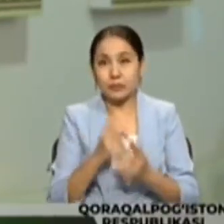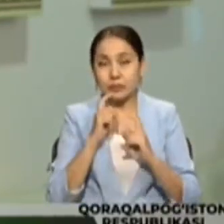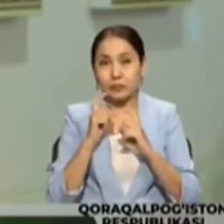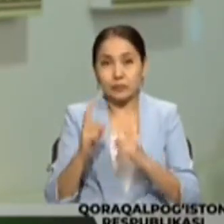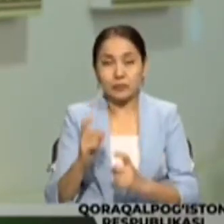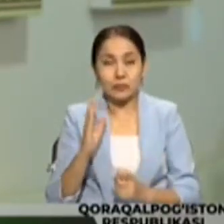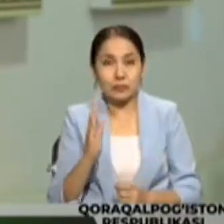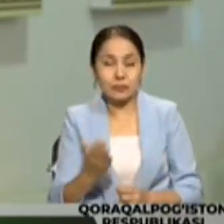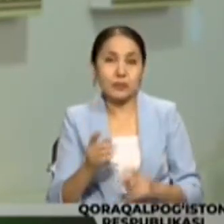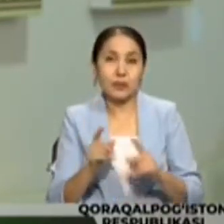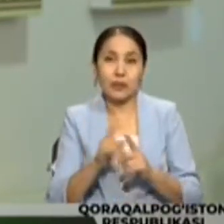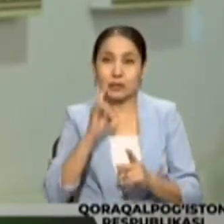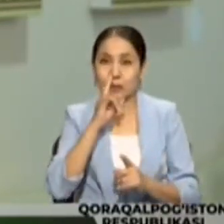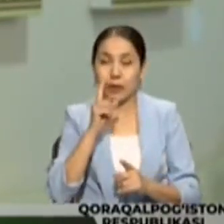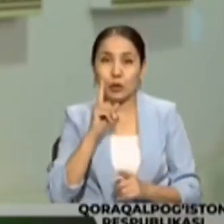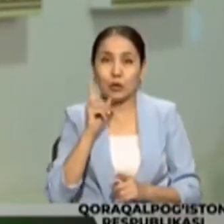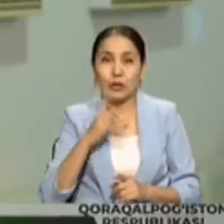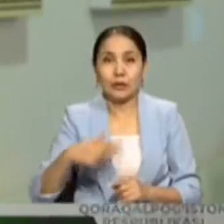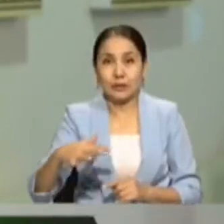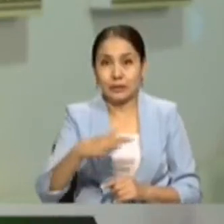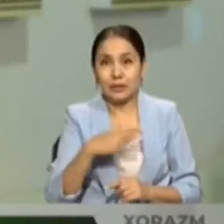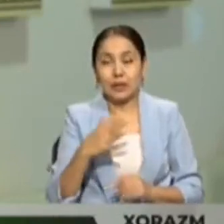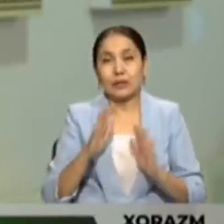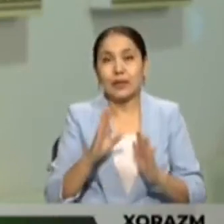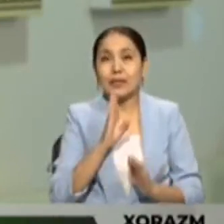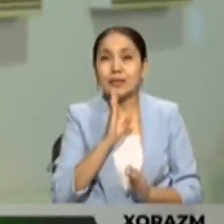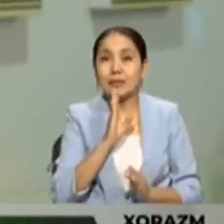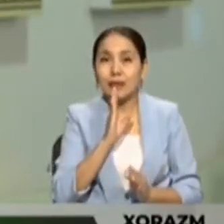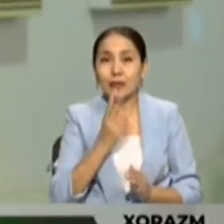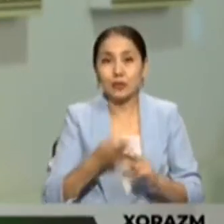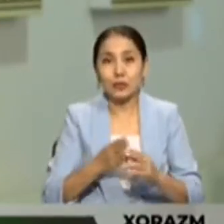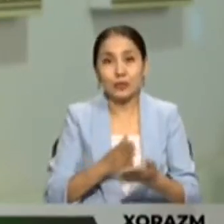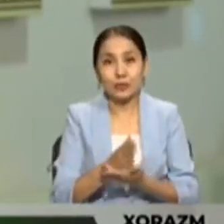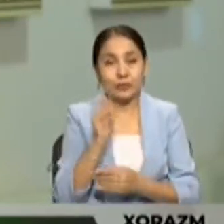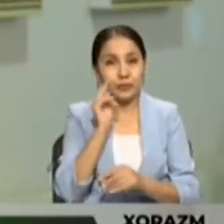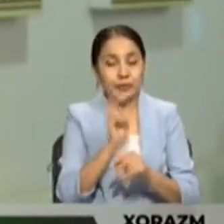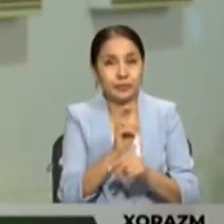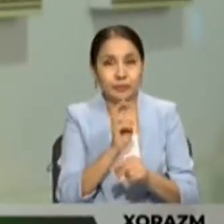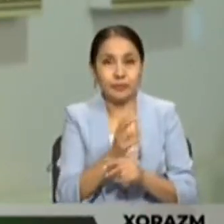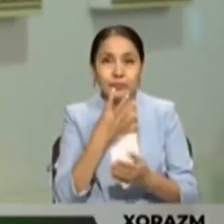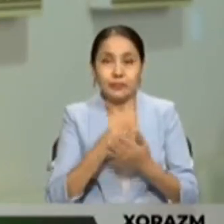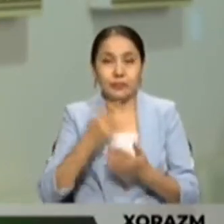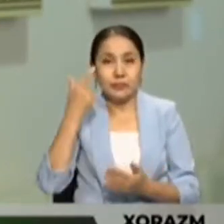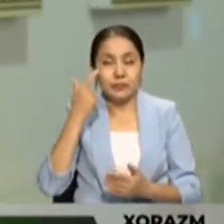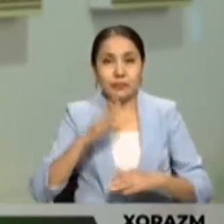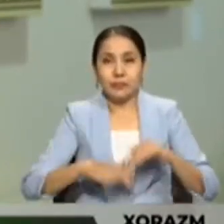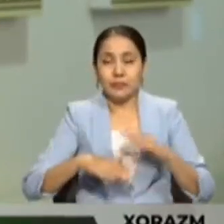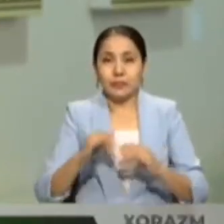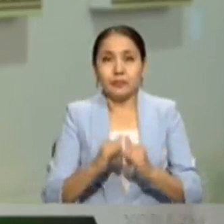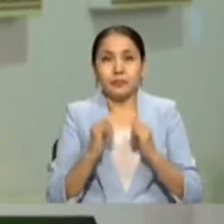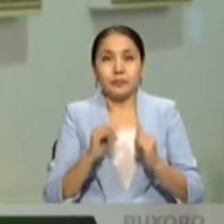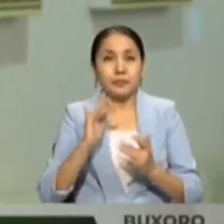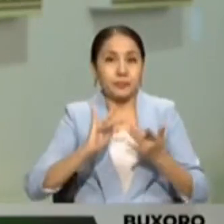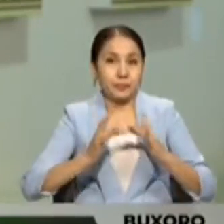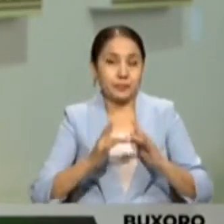ham bolalog'a bo'lmaydi, ayniqsa Samarqand yoshlaridan. Faqatgina qizlarimiz endi mana shu yo'nalishga borib o'qishlari, o'zlarining bilim va malakalarini oshirib,